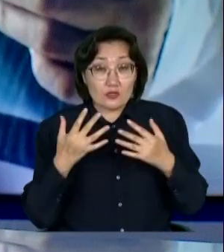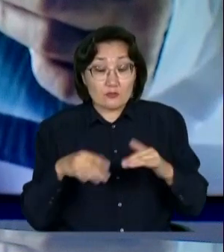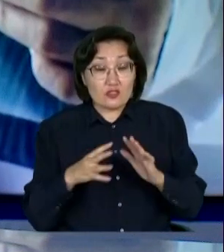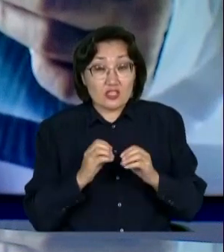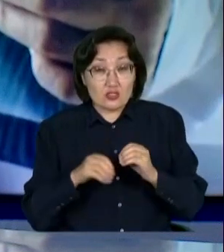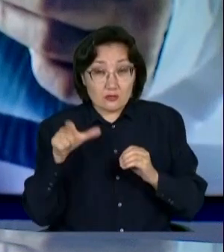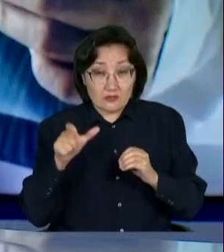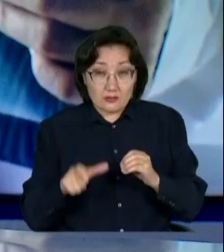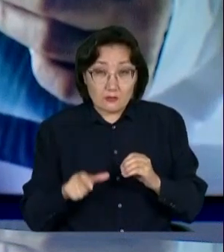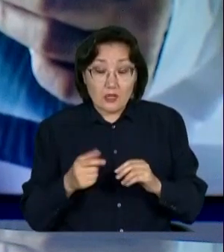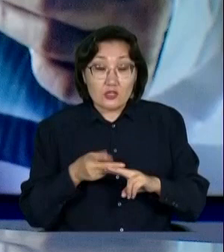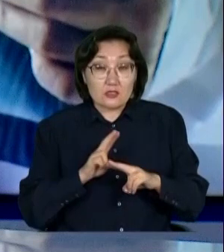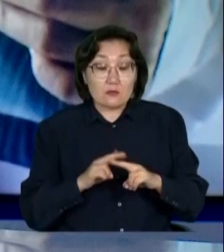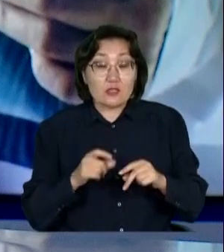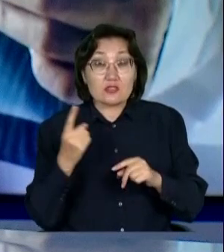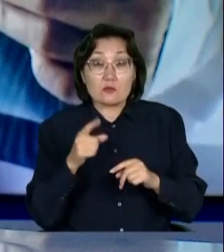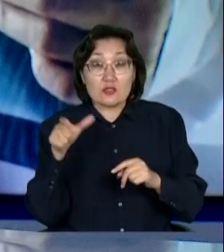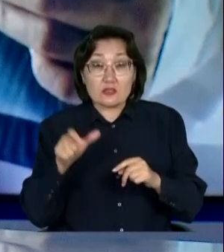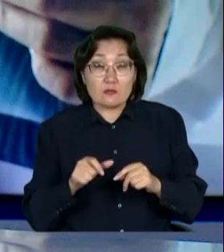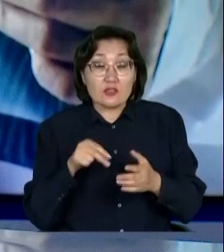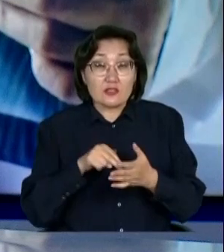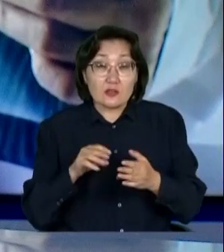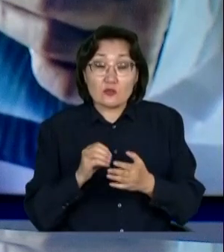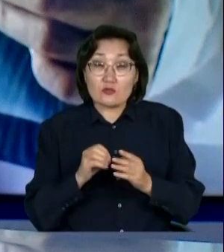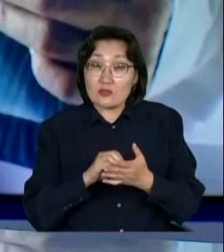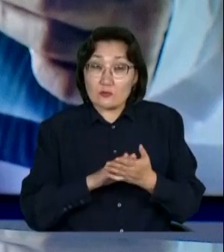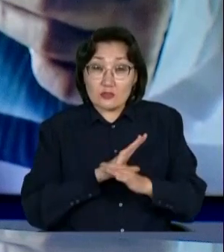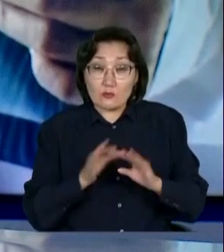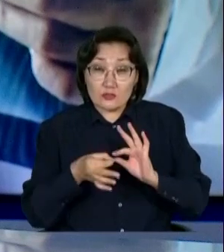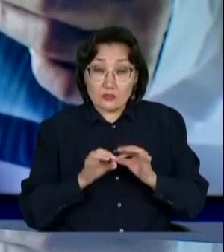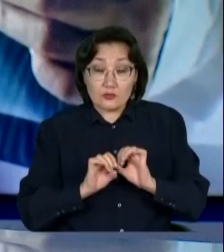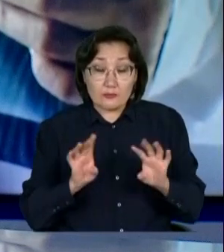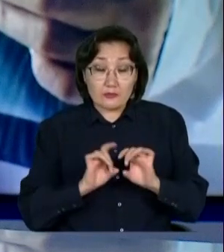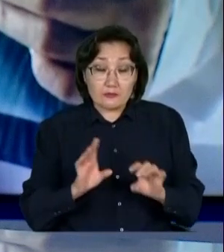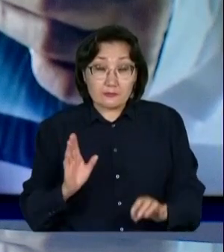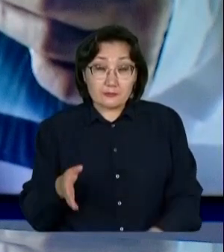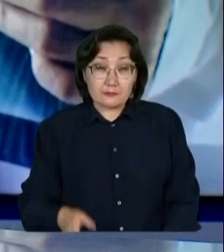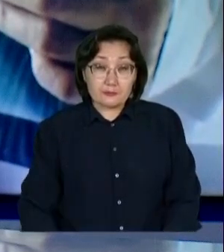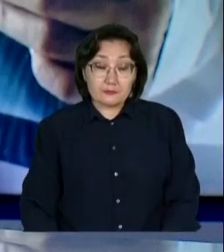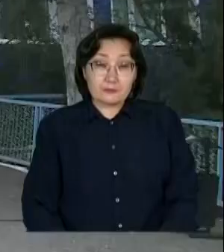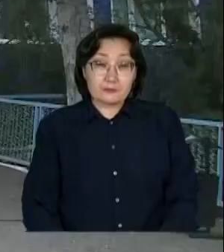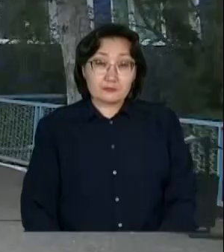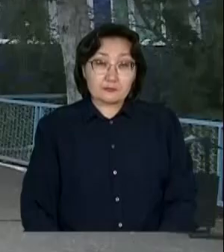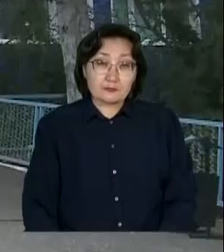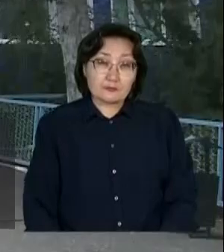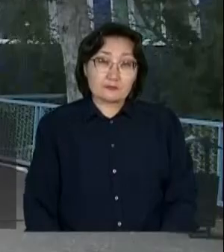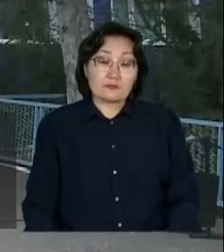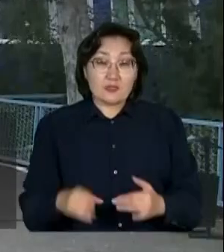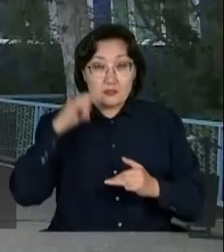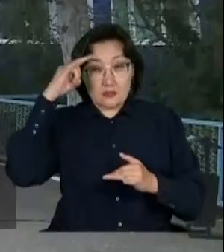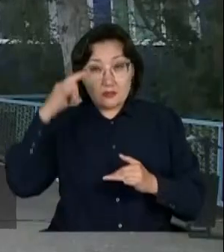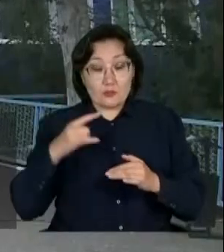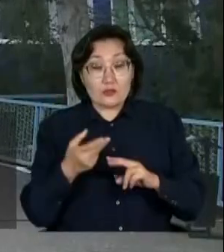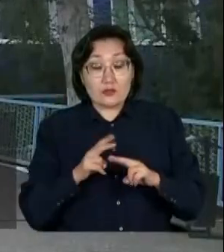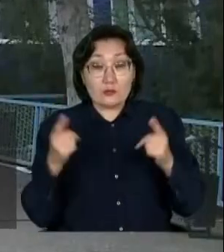10 человек. При этом ни один из них не стоял на учете. Подробности у Руслана Махмедиярова. В Казахстане, по